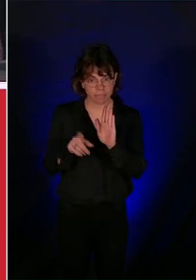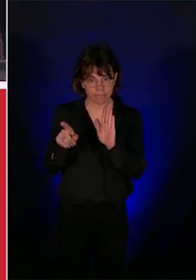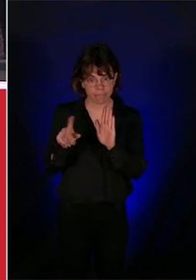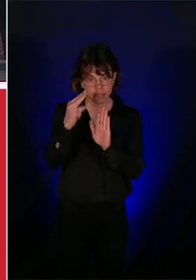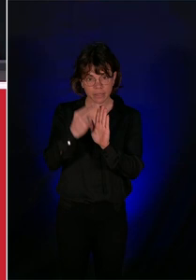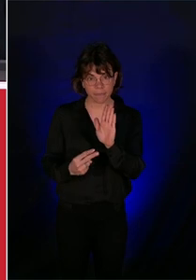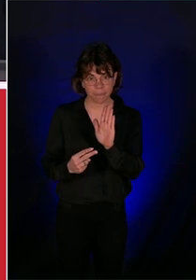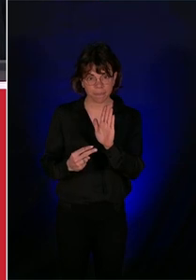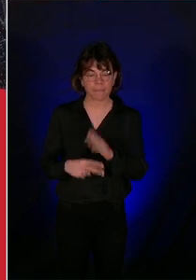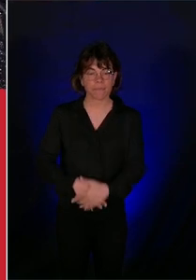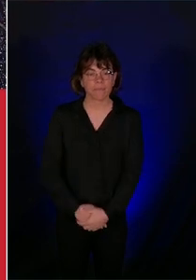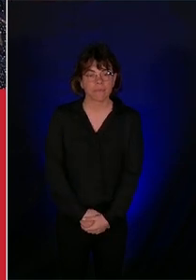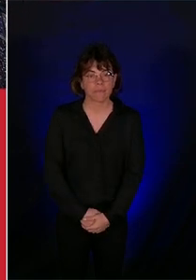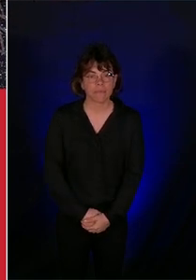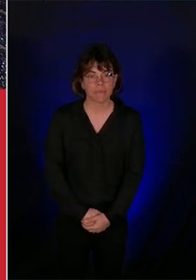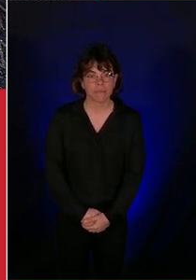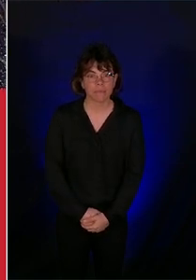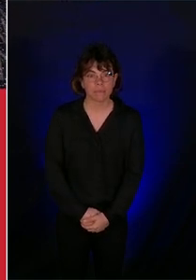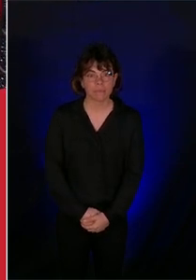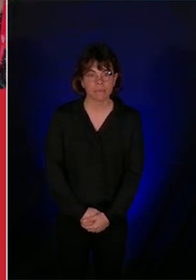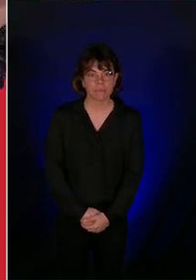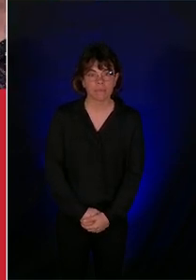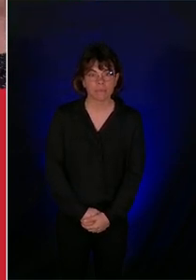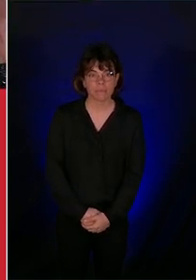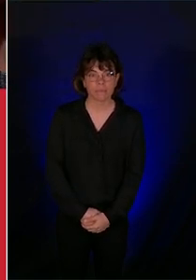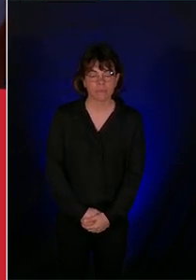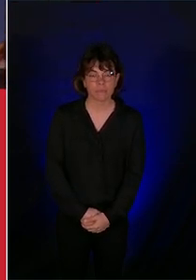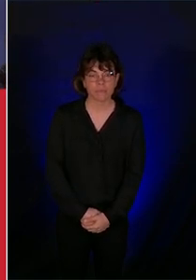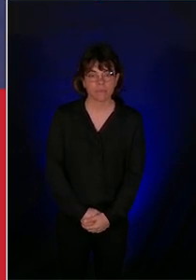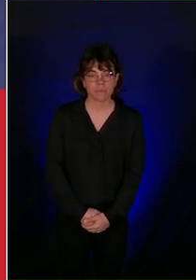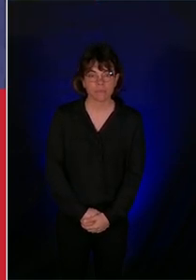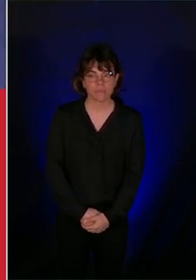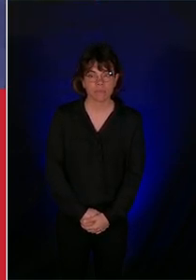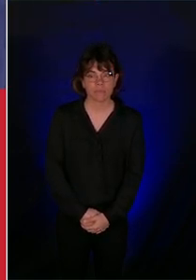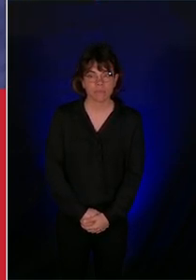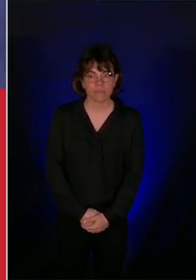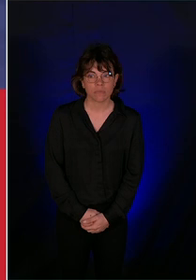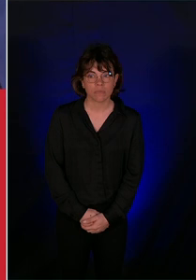Sonia Pellissier, Joao Pereira-Alfonso,